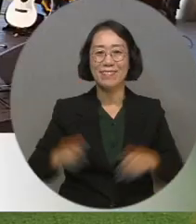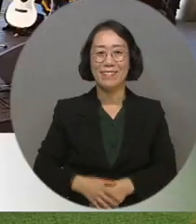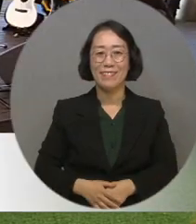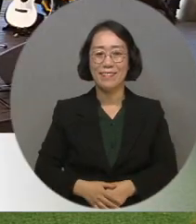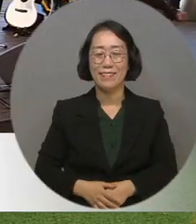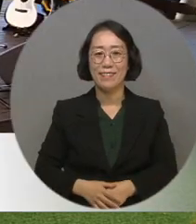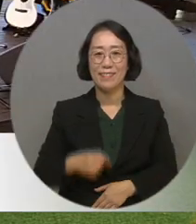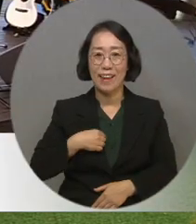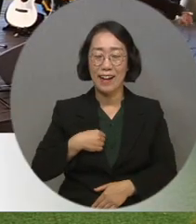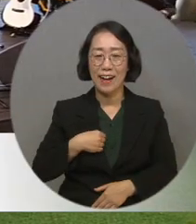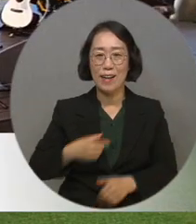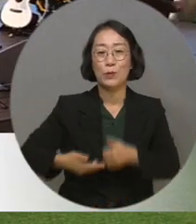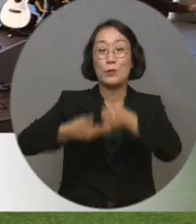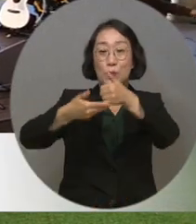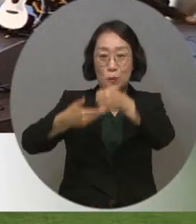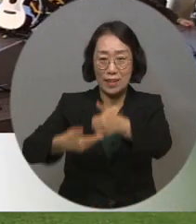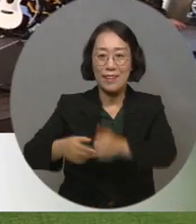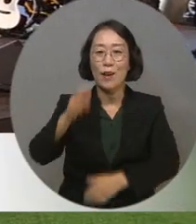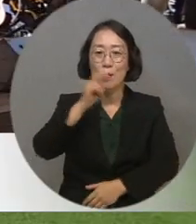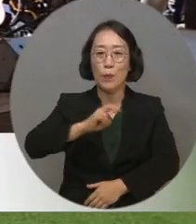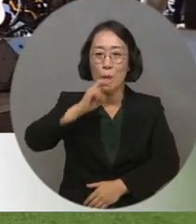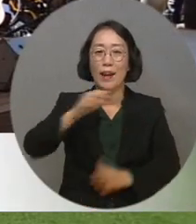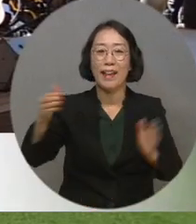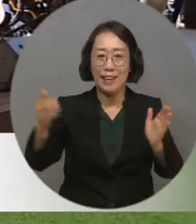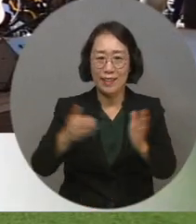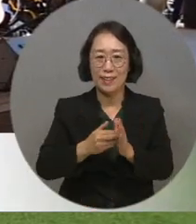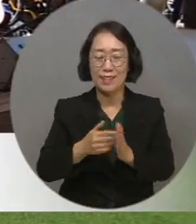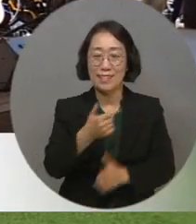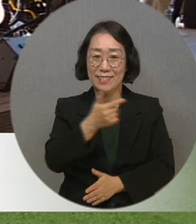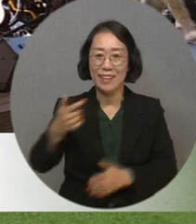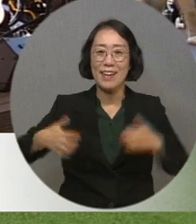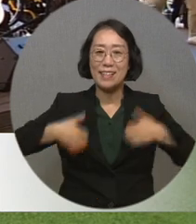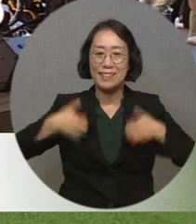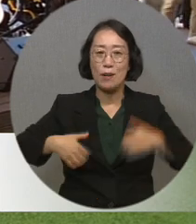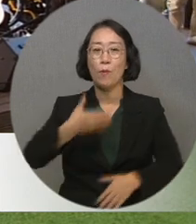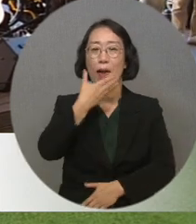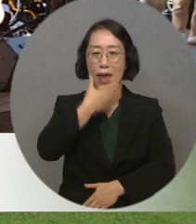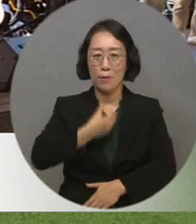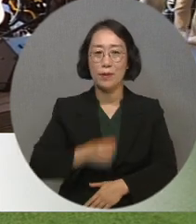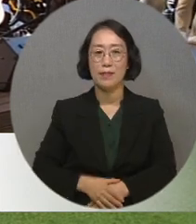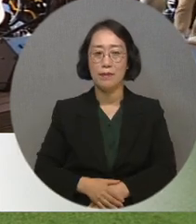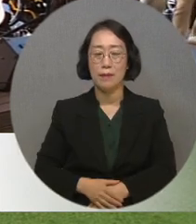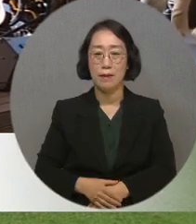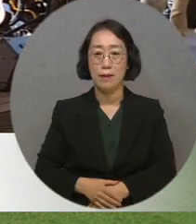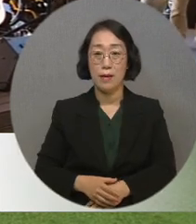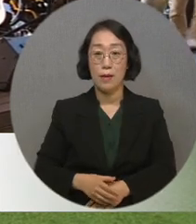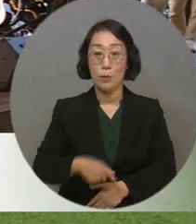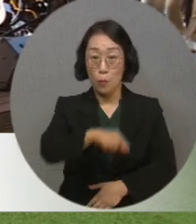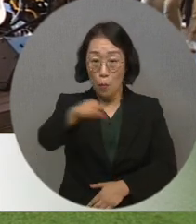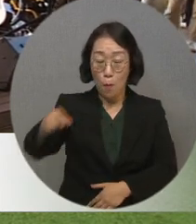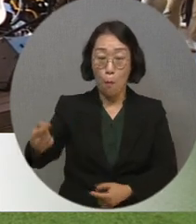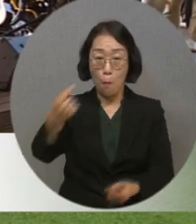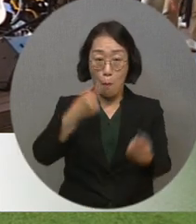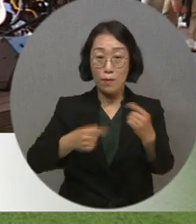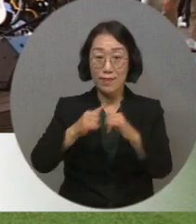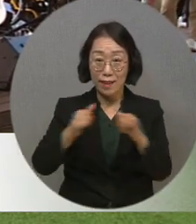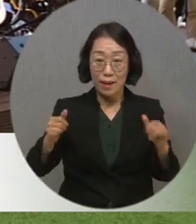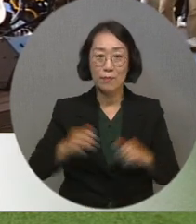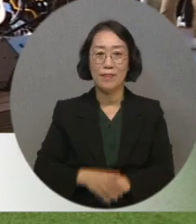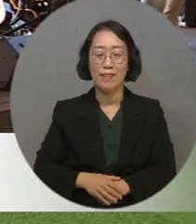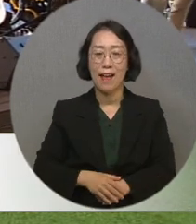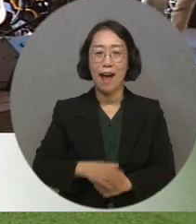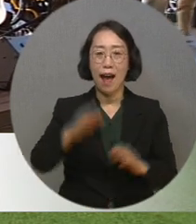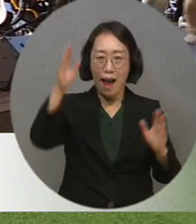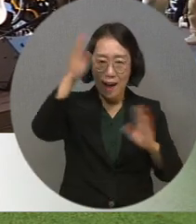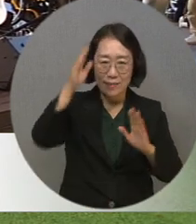잠시 개건으로 이제 몇 곡을 했는데요. 많이 즐겁고 행복했습니다. 또 많은 시민들, 특히 이제